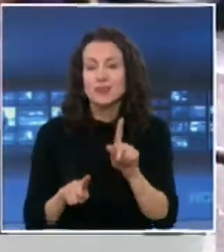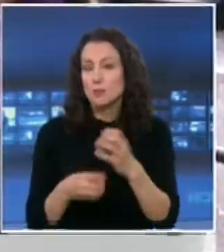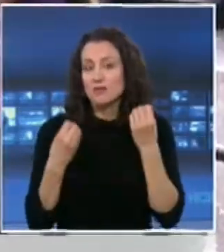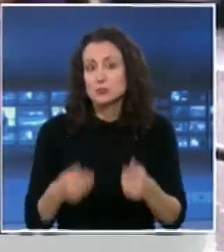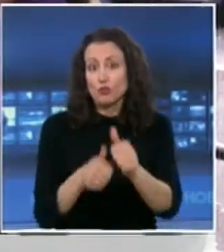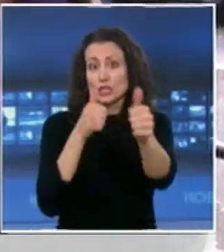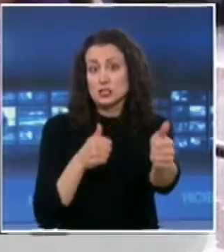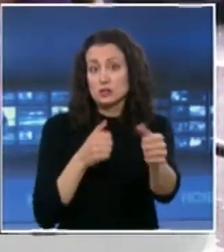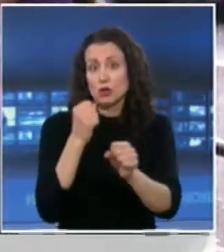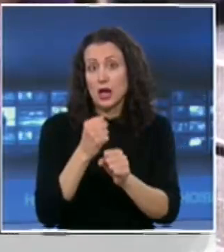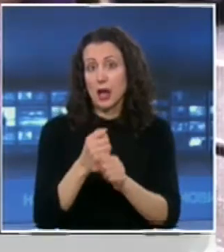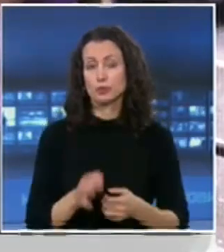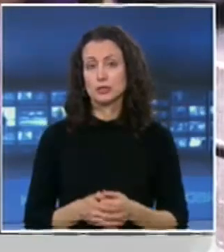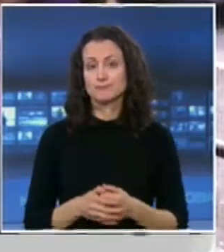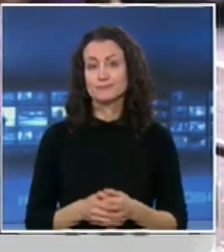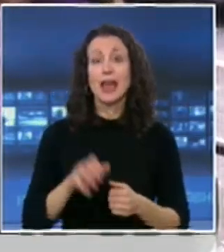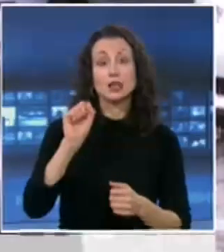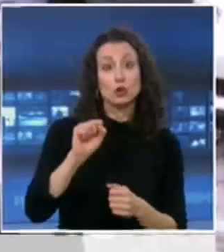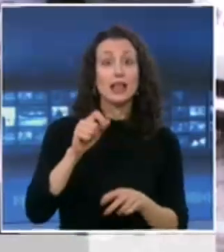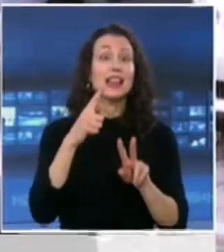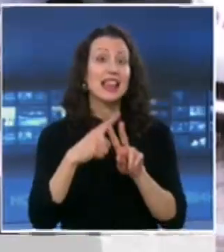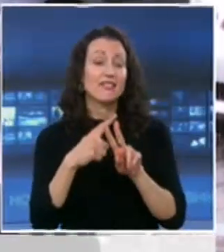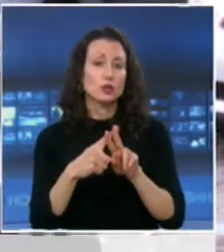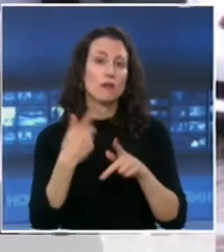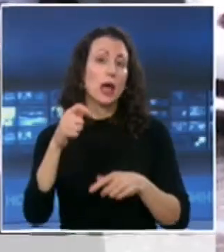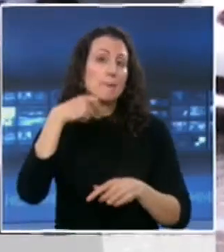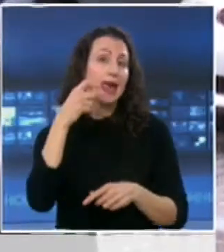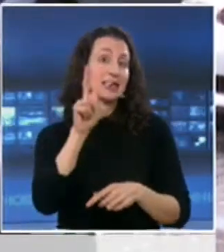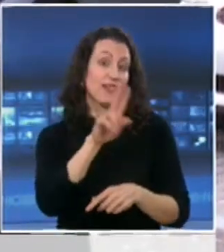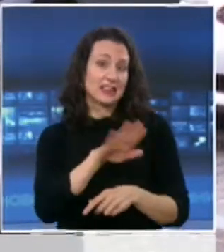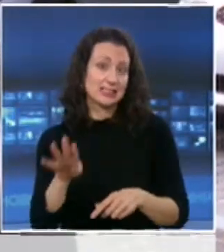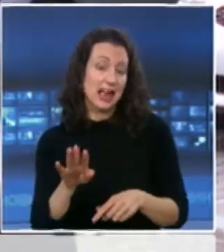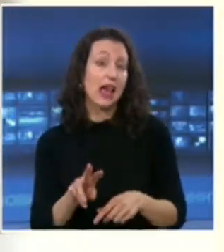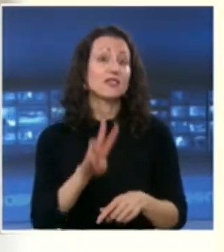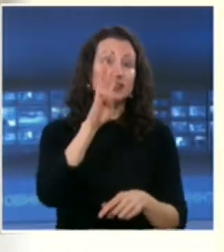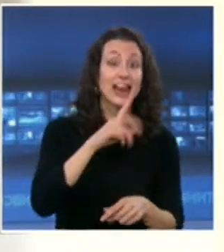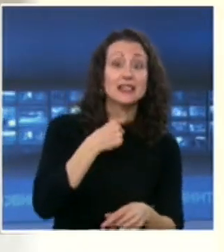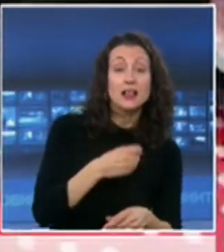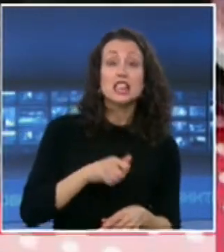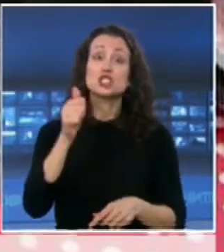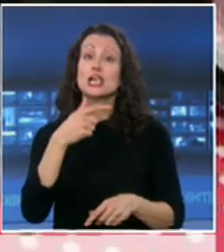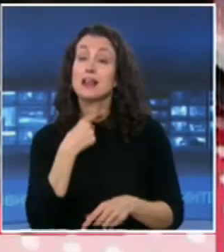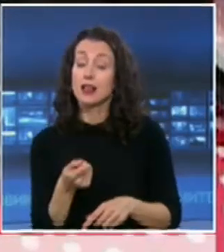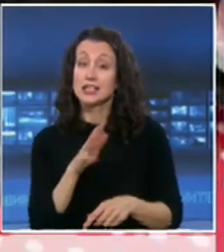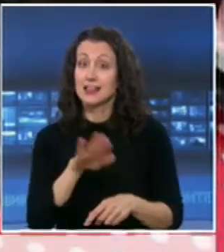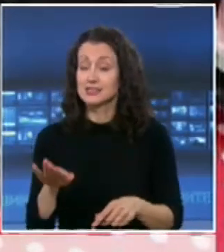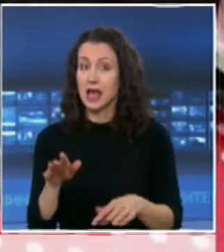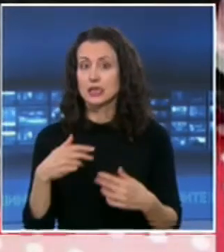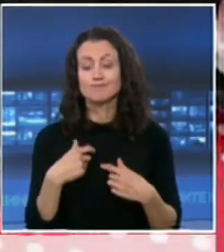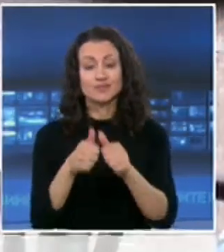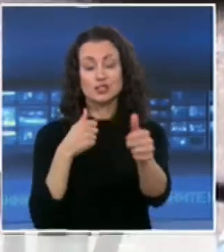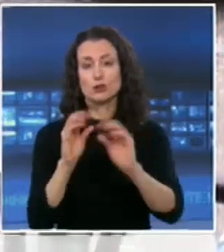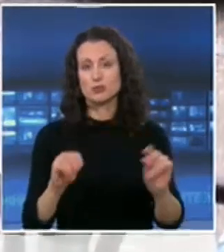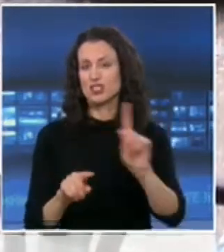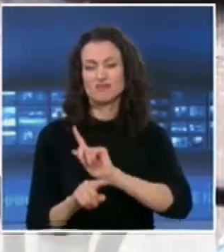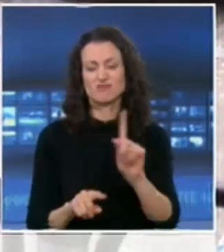дистанционно. Антуанета Иванова е майка на 2 деца в 3 и 6 клас. По думите и дистанционното обучение не дава добри резултати.